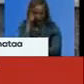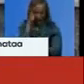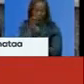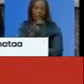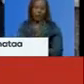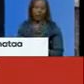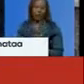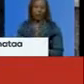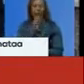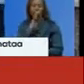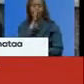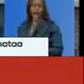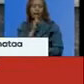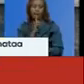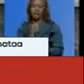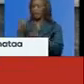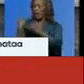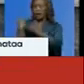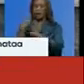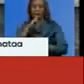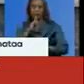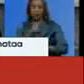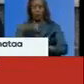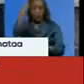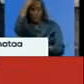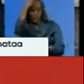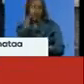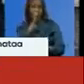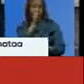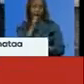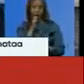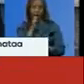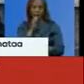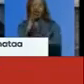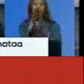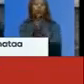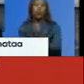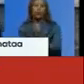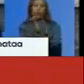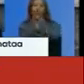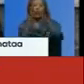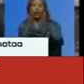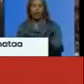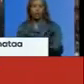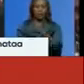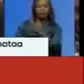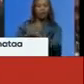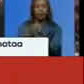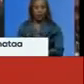ነው። ታጋሽነትም ኃላፊነቱ ነው። የመንግስት ታጋሽነት ሲጓደልም ዴሞክራሲን